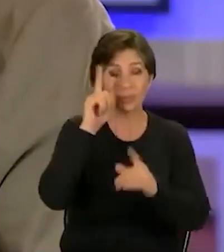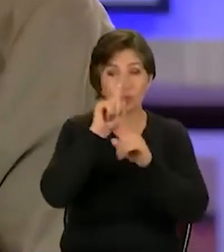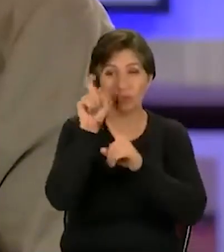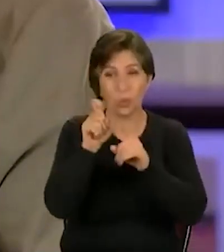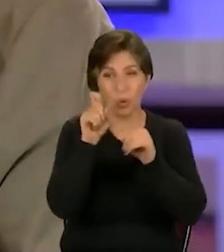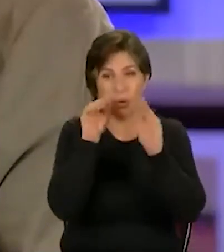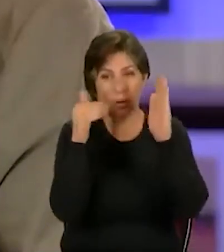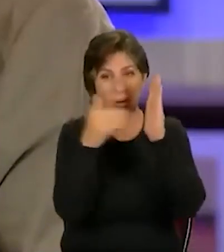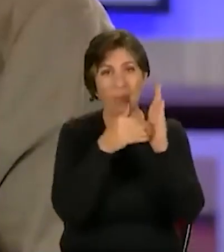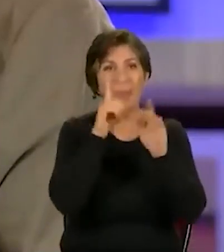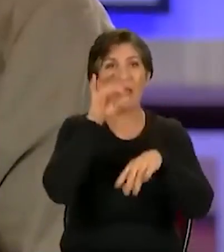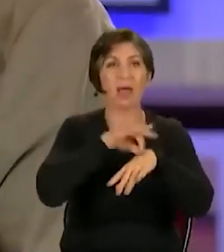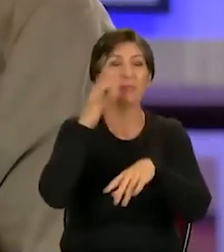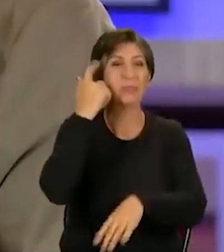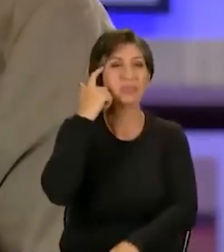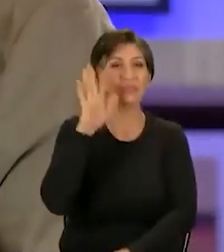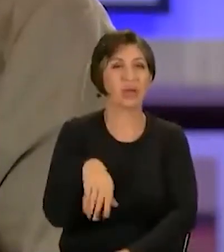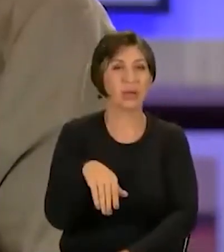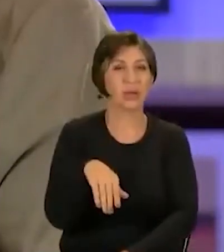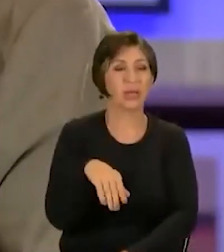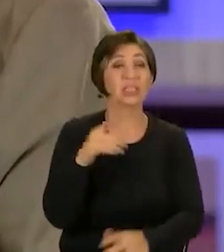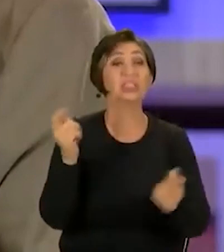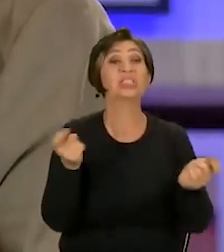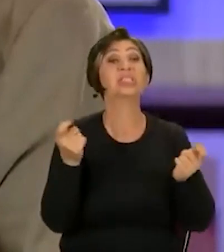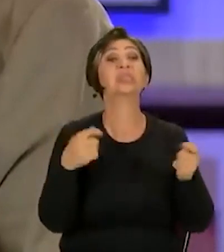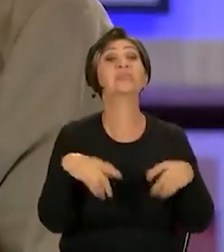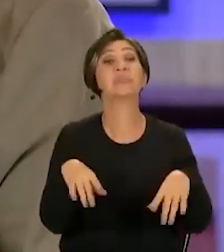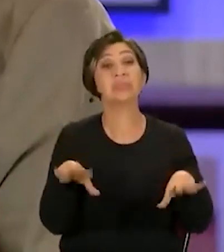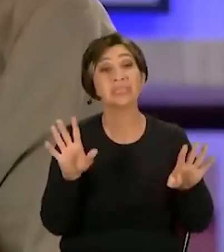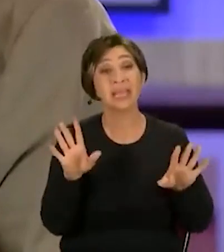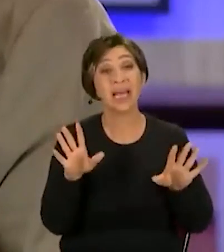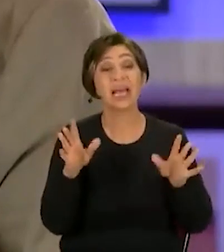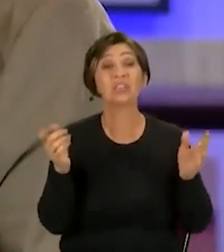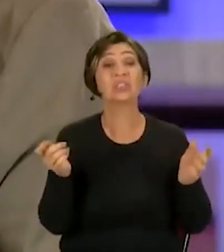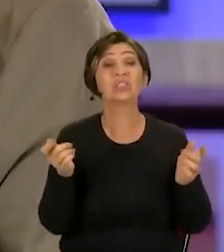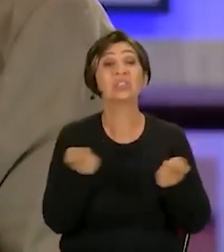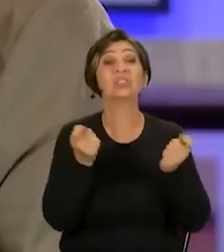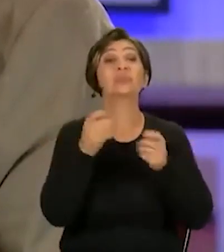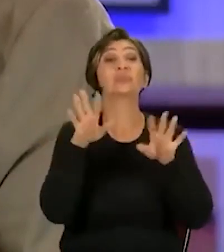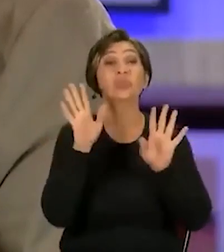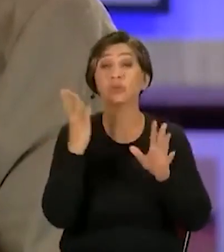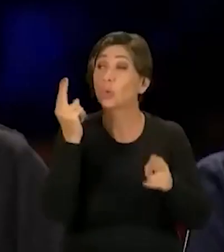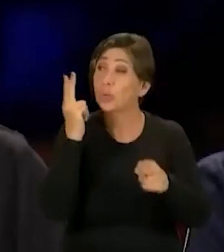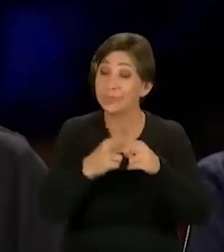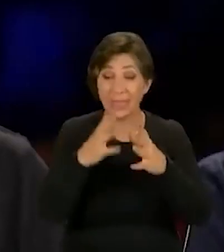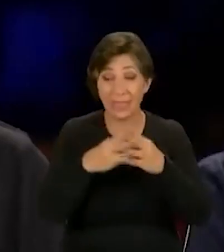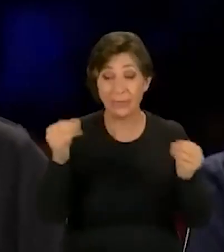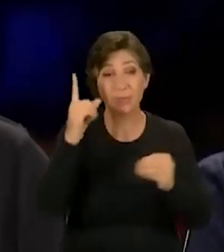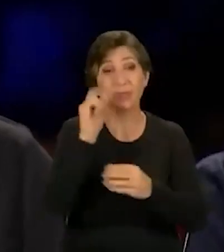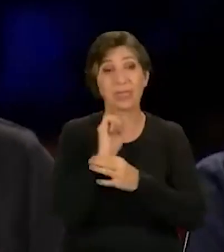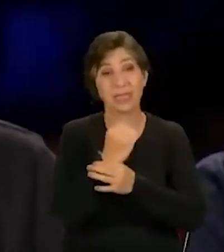odaklayan bir an bilinci var. Ve çalıştırılmazsa devreye giremeyen ve çok hızlı kaybedilen bir